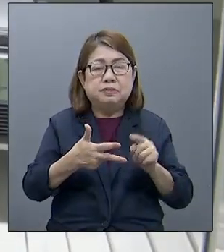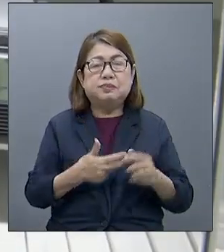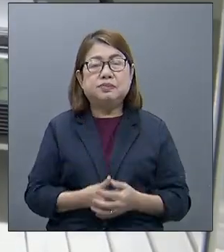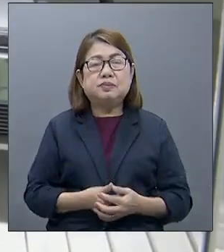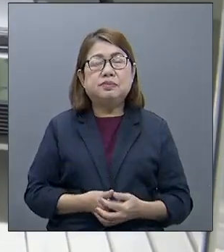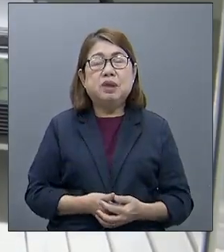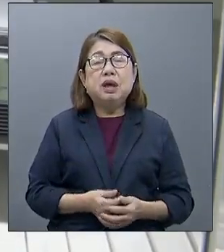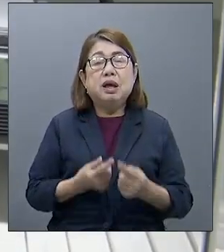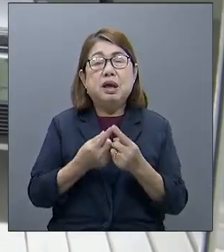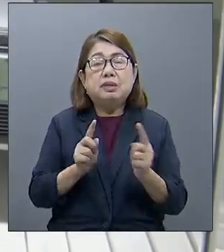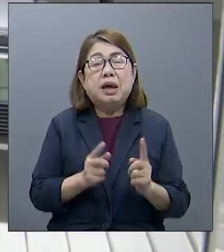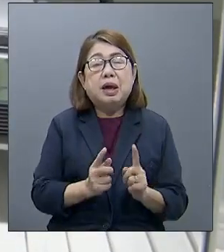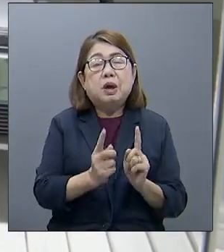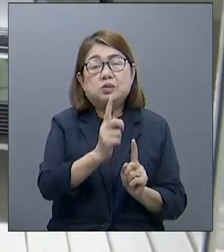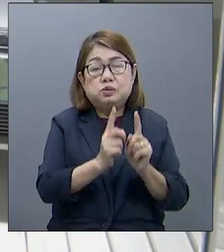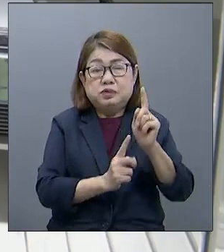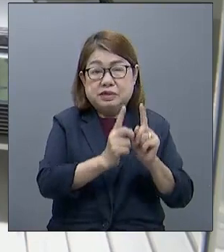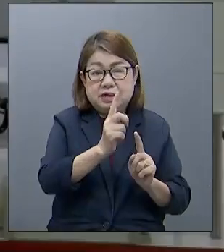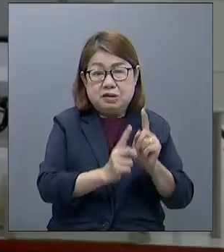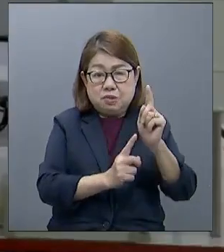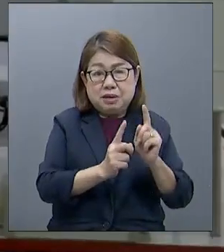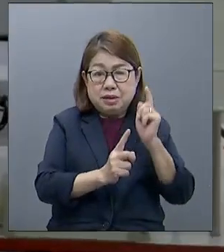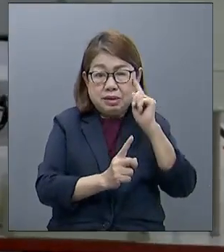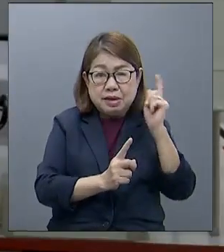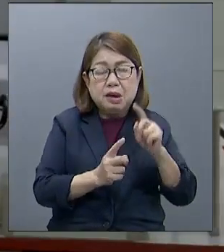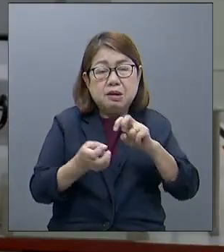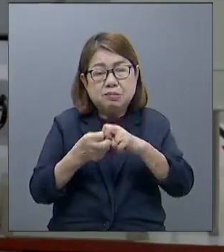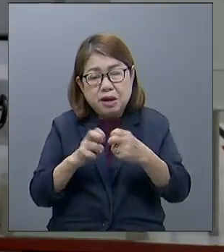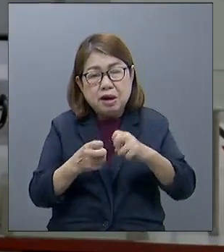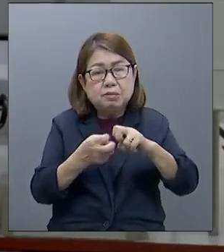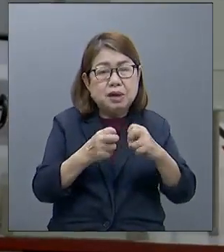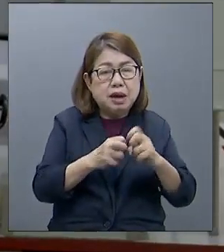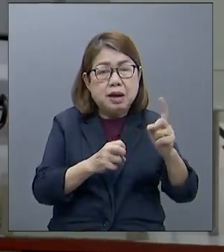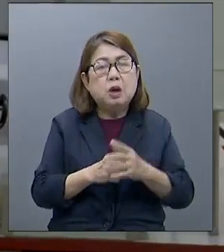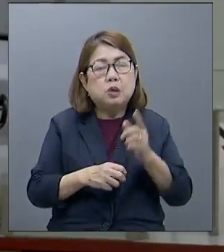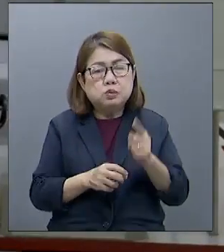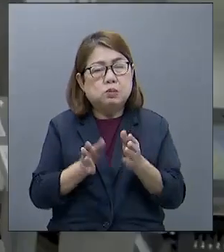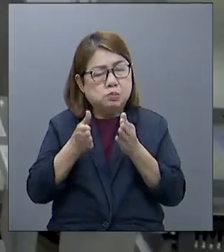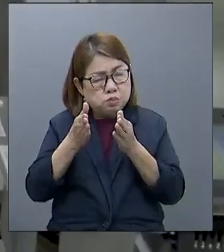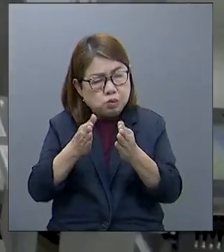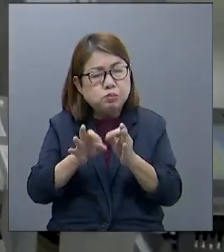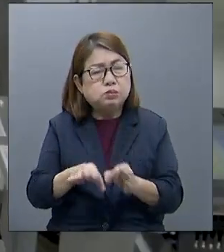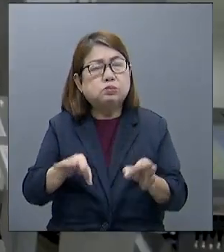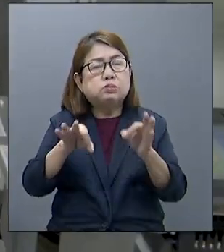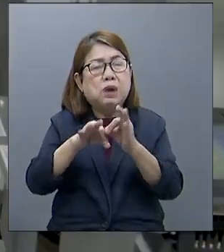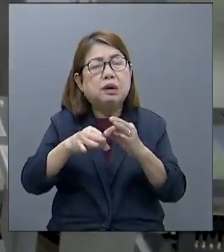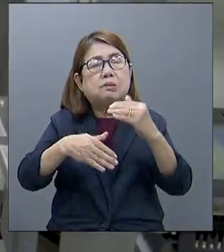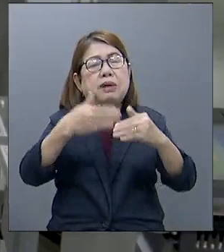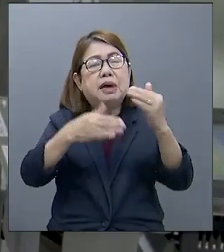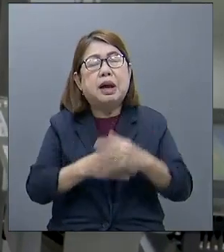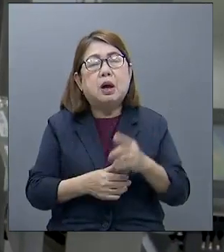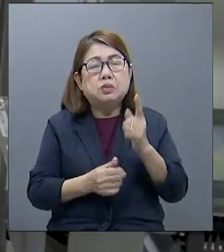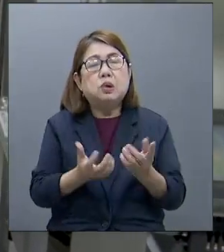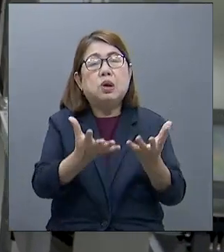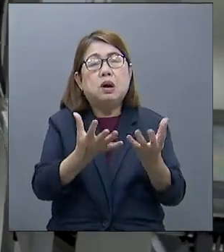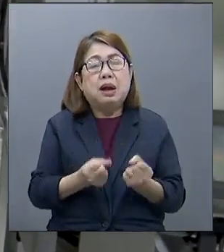ทั้งนี้ตัวชี้วัดที่ยังคงเป็นจุดอ่อนอย่างต่อเนื่องของไทยนะคะที่ต้องเร่งให้ความสำคัญในการพัฒนาก็คือการจ้างงานบุคล